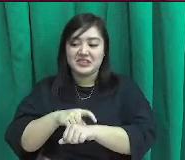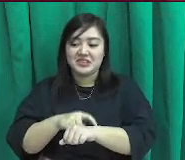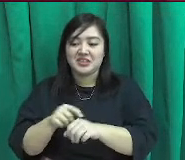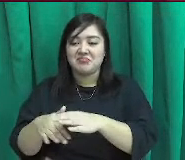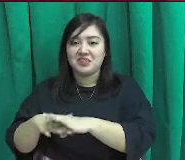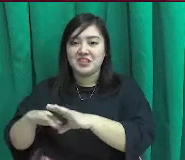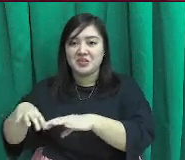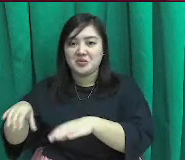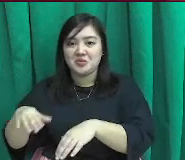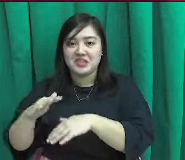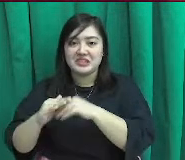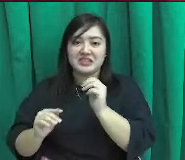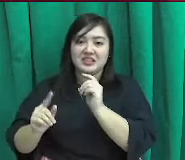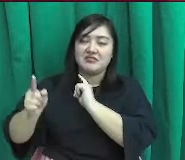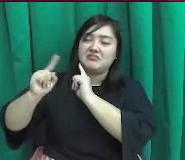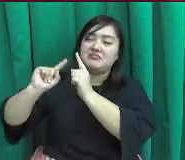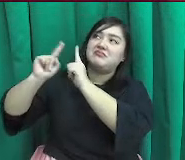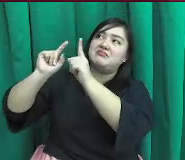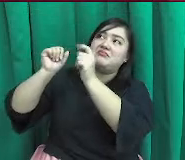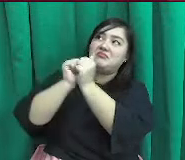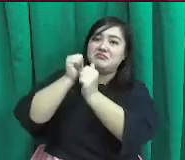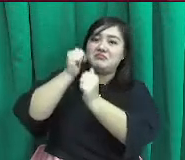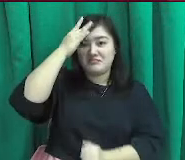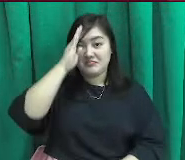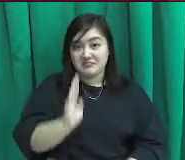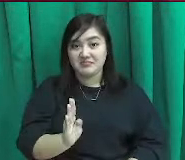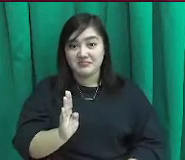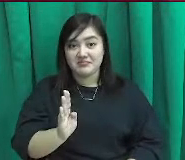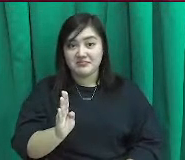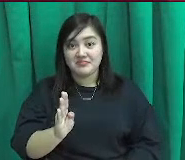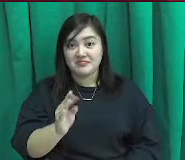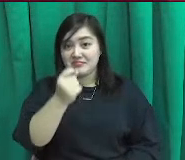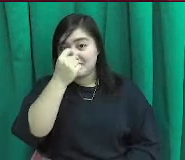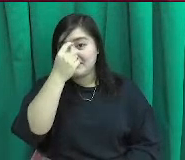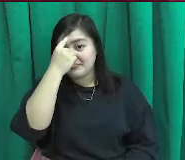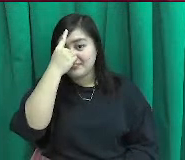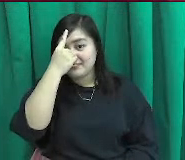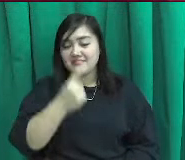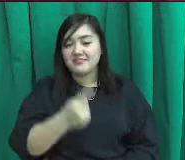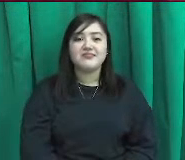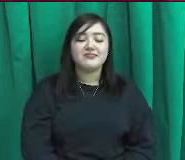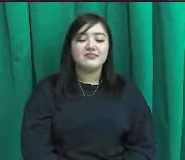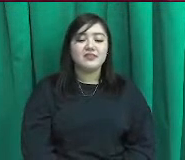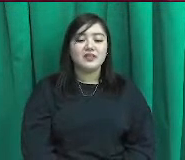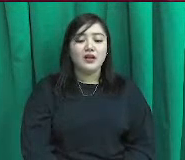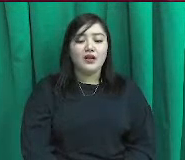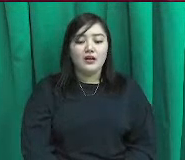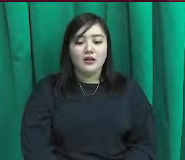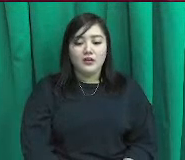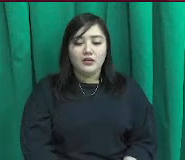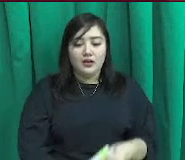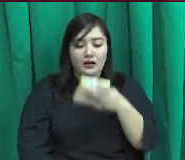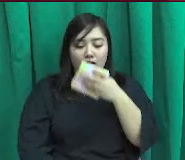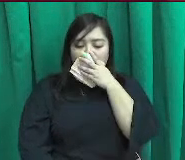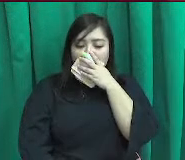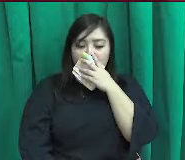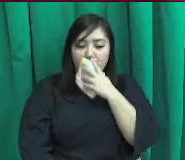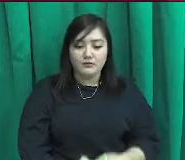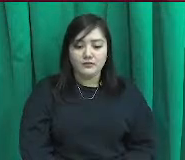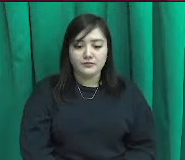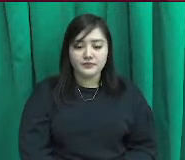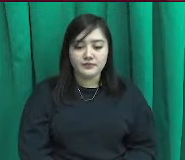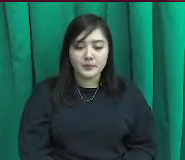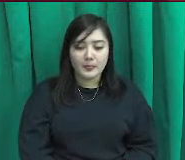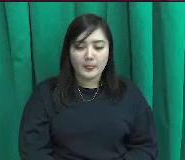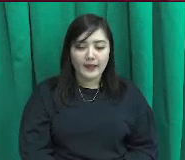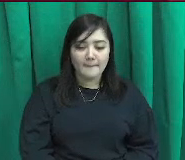Amen. Sir Rudy, right, as an area right. leader, di ba? Totoo yan. Parehas kayo sundalo, Sir Dennis, Sir Noel. Di